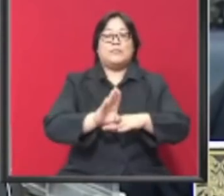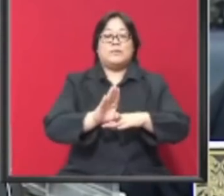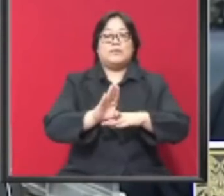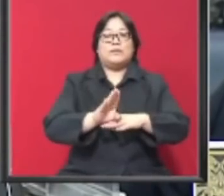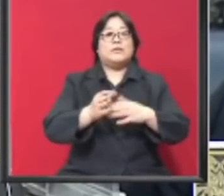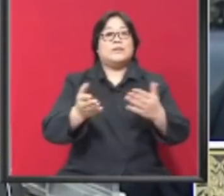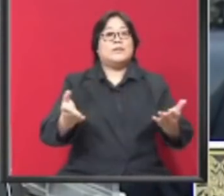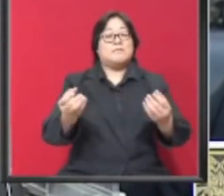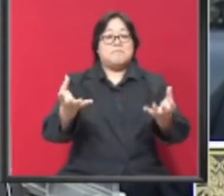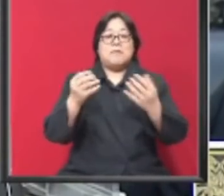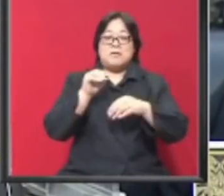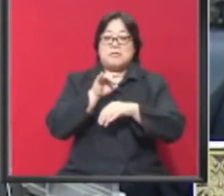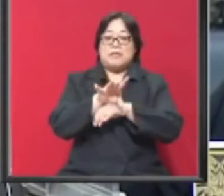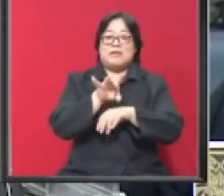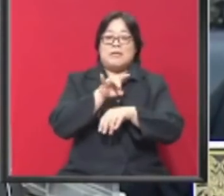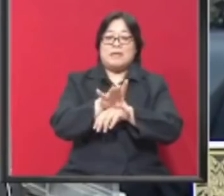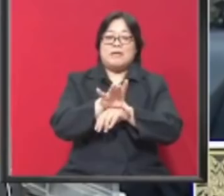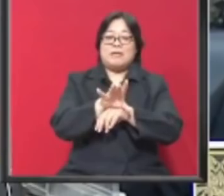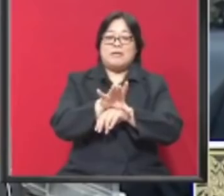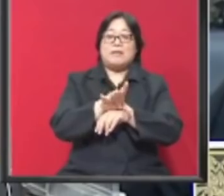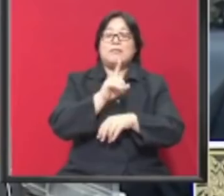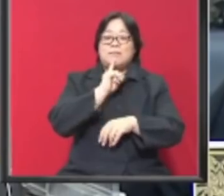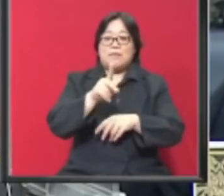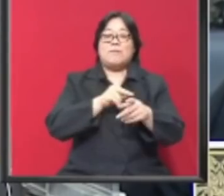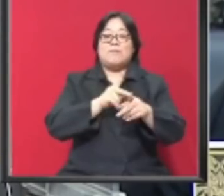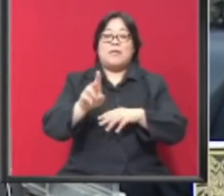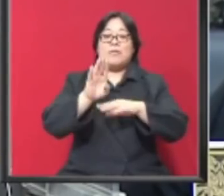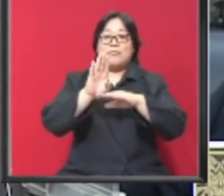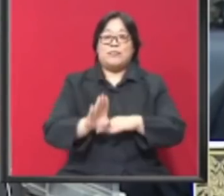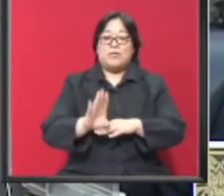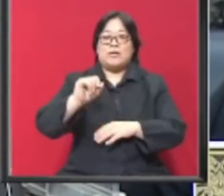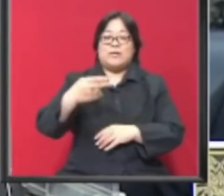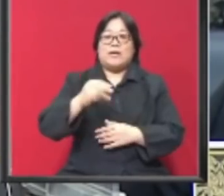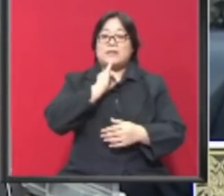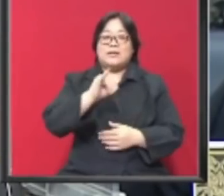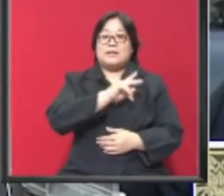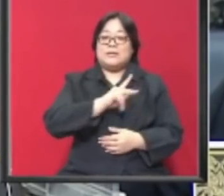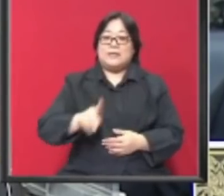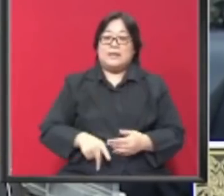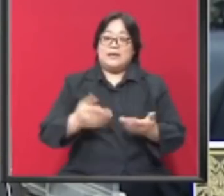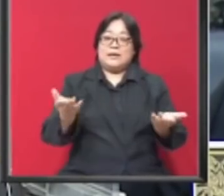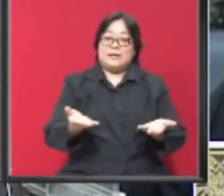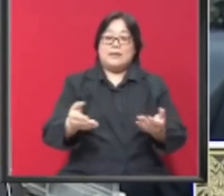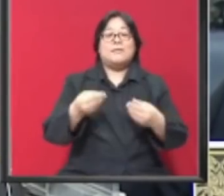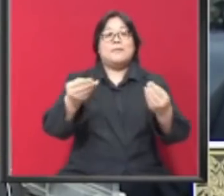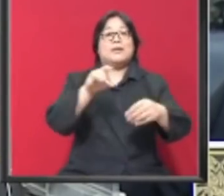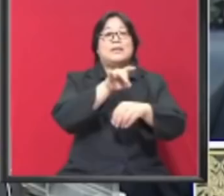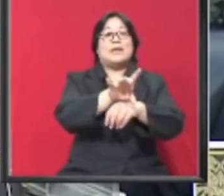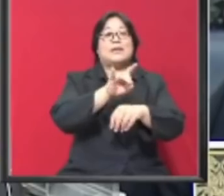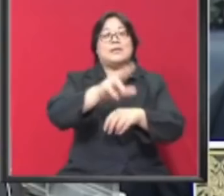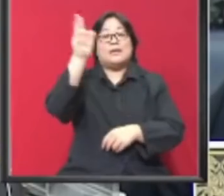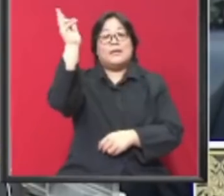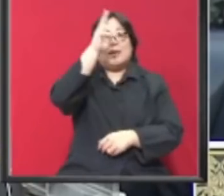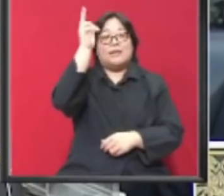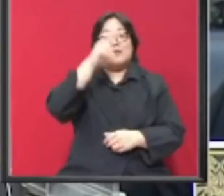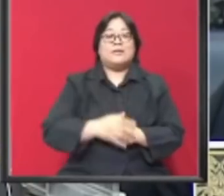ini memberi nasehat walaupun pakai budaya cash is king ini memberi nasehat kepada